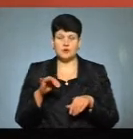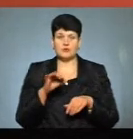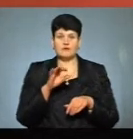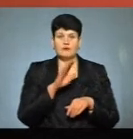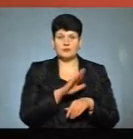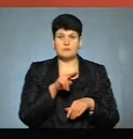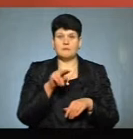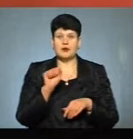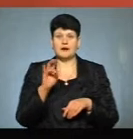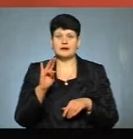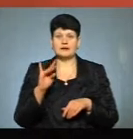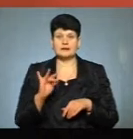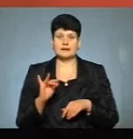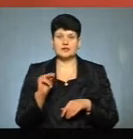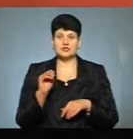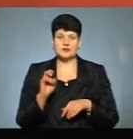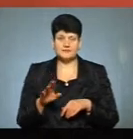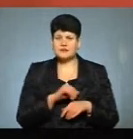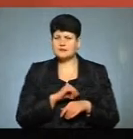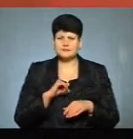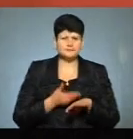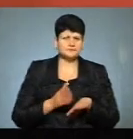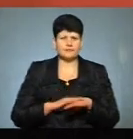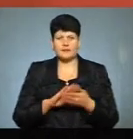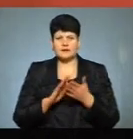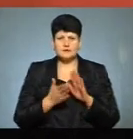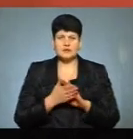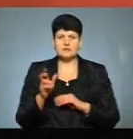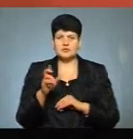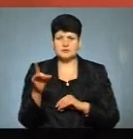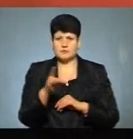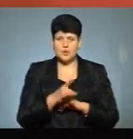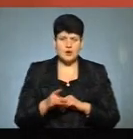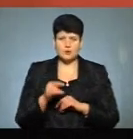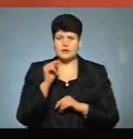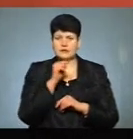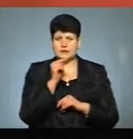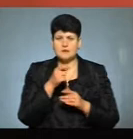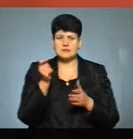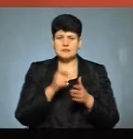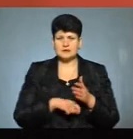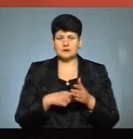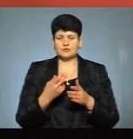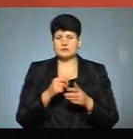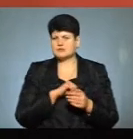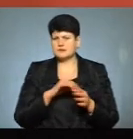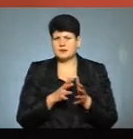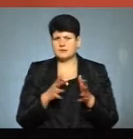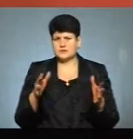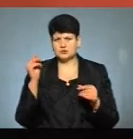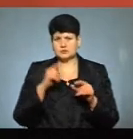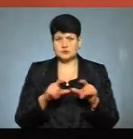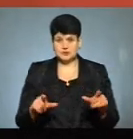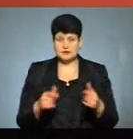Паничев. Власне, найкритичніша ситуація, повторюся, у Бережанському районі. Там закрито найбільше навчальних закладів наразі.